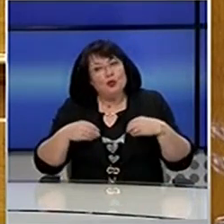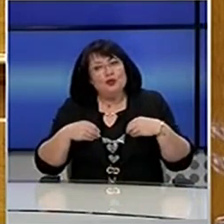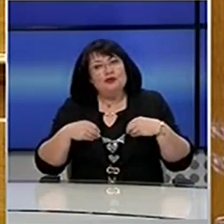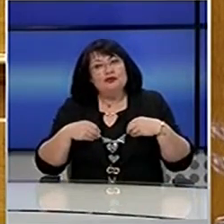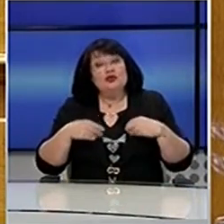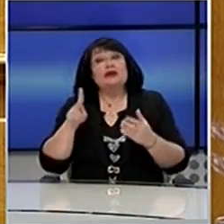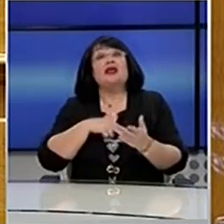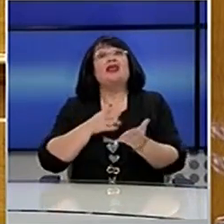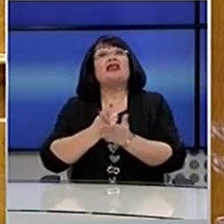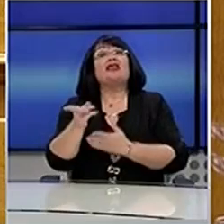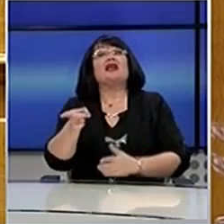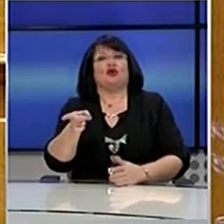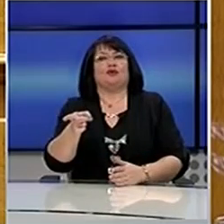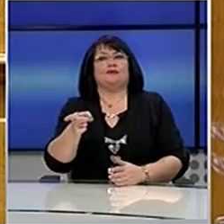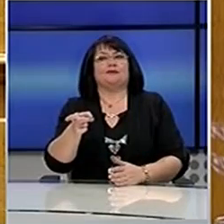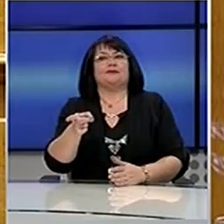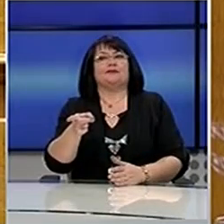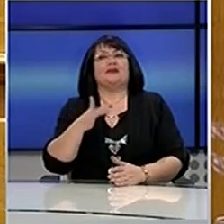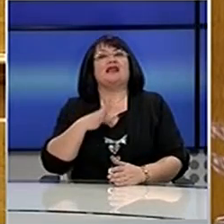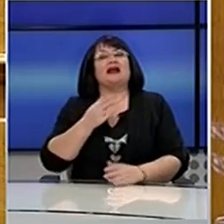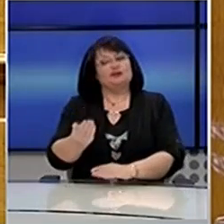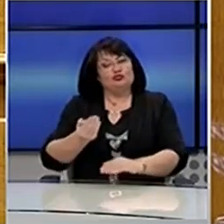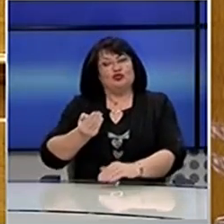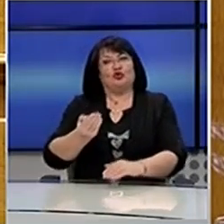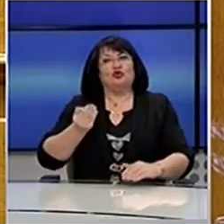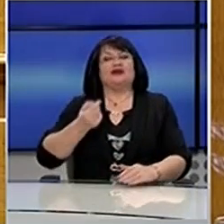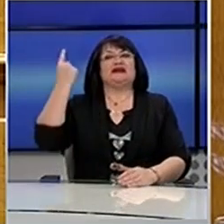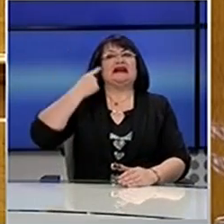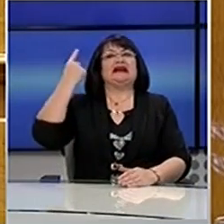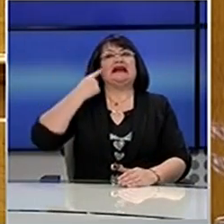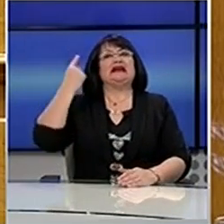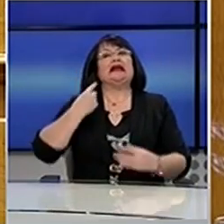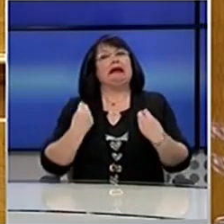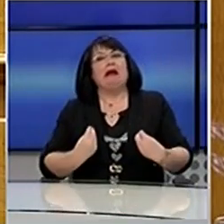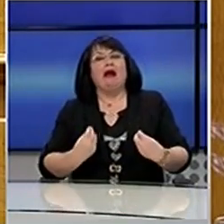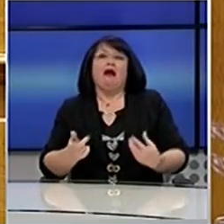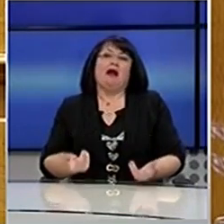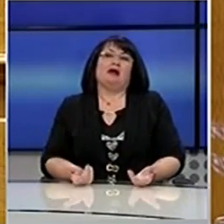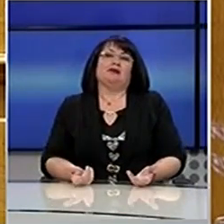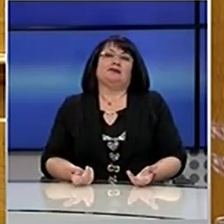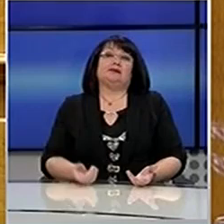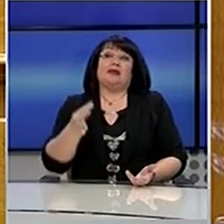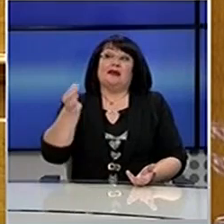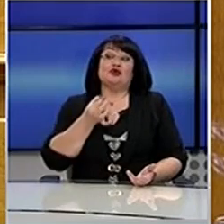ότι είχατε δίκιο, ότι ενδεχομένως έπρεπε να κινηθούμε νωρίτερα και η κριτική σας τεκμηριωμένη. Δεν είπατε ποτέ αυτό.